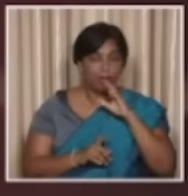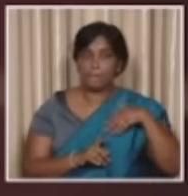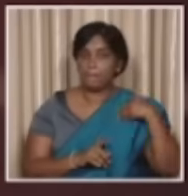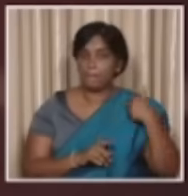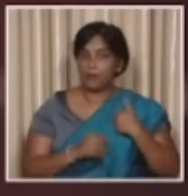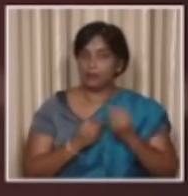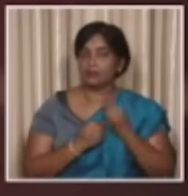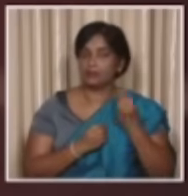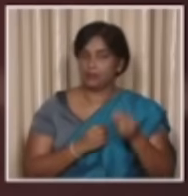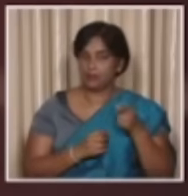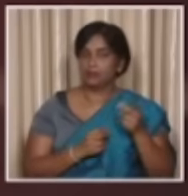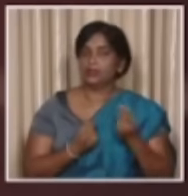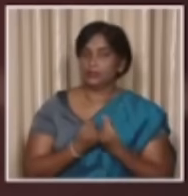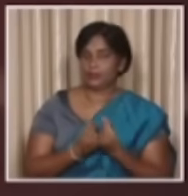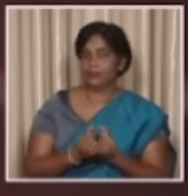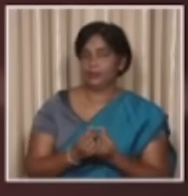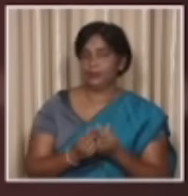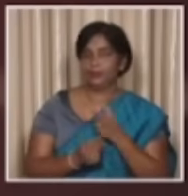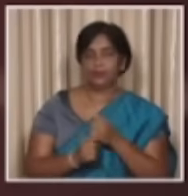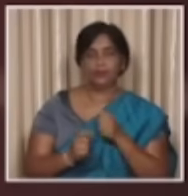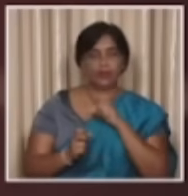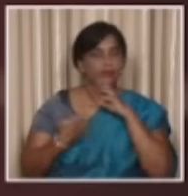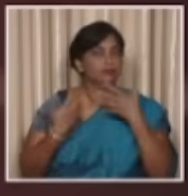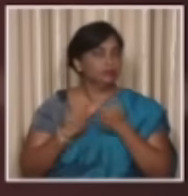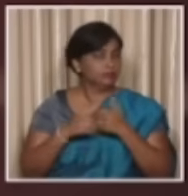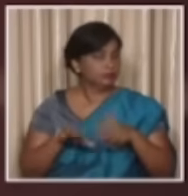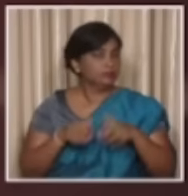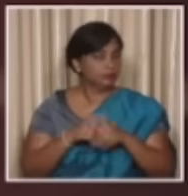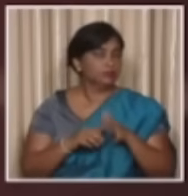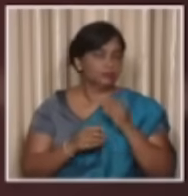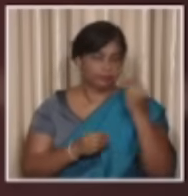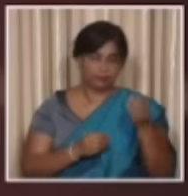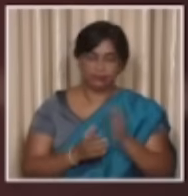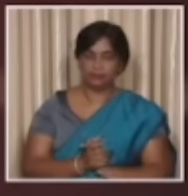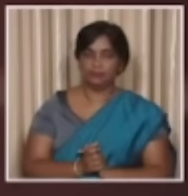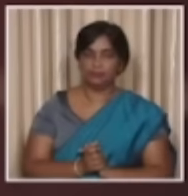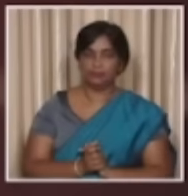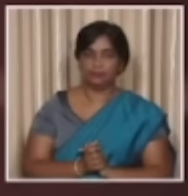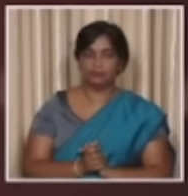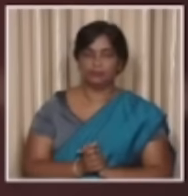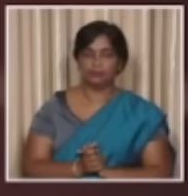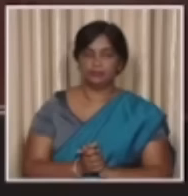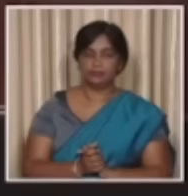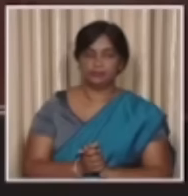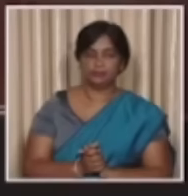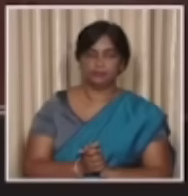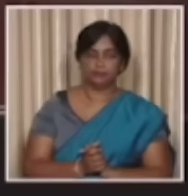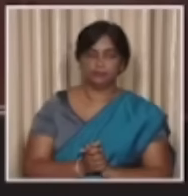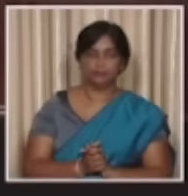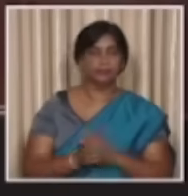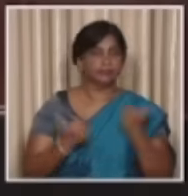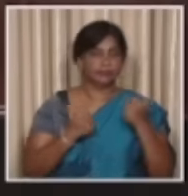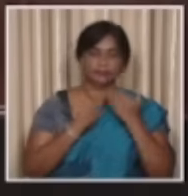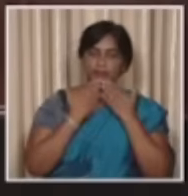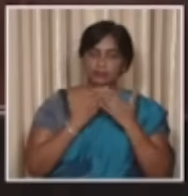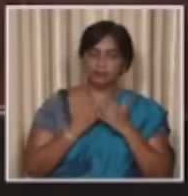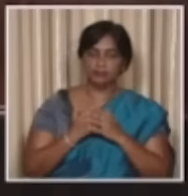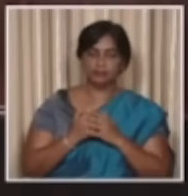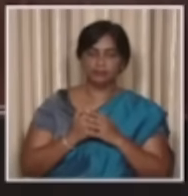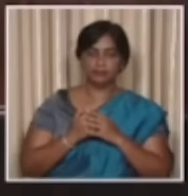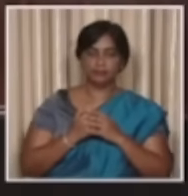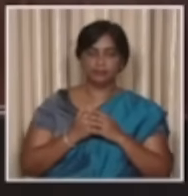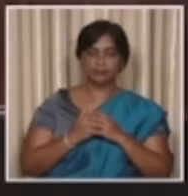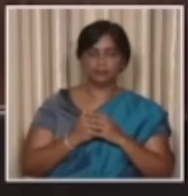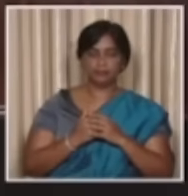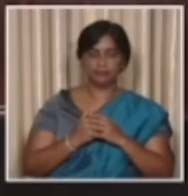ප්‍රමුඛතාවය ලැබලා හැකිතාක් ඉක්මනට මේ නඩු ටික විසඳලා දෙන්න කියලා. හරි